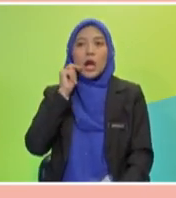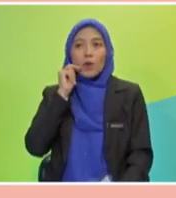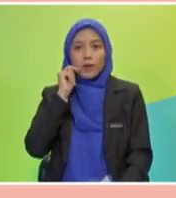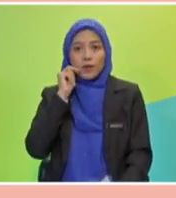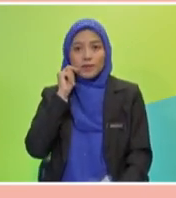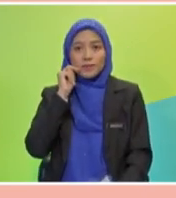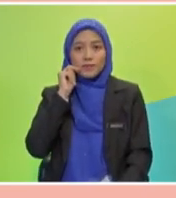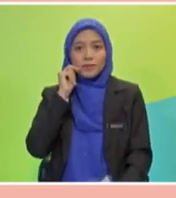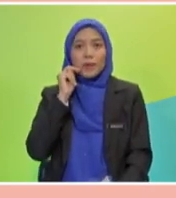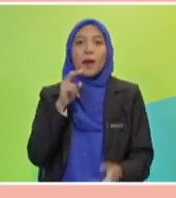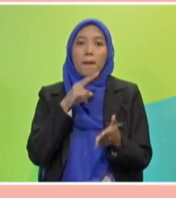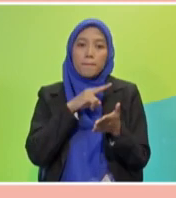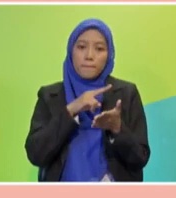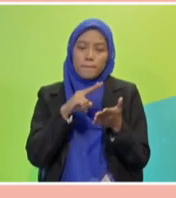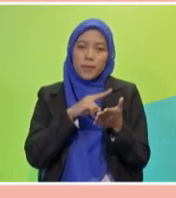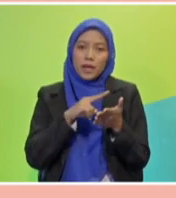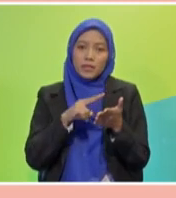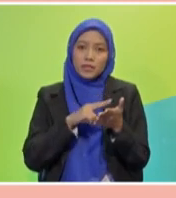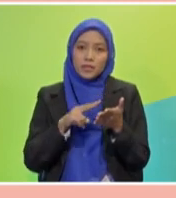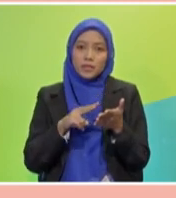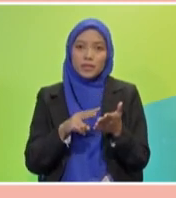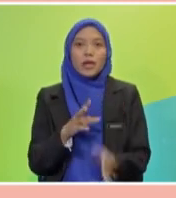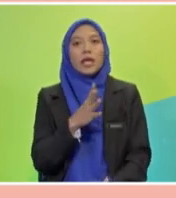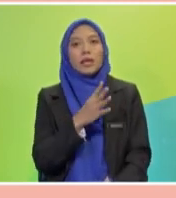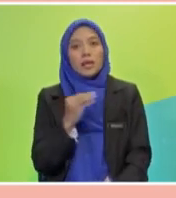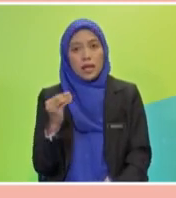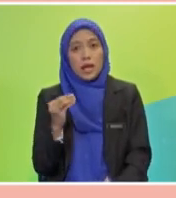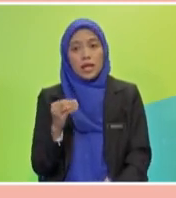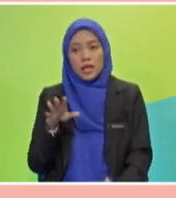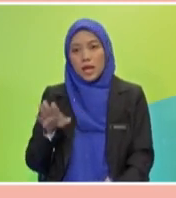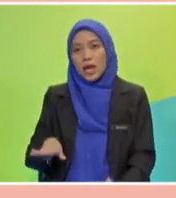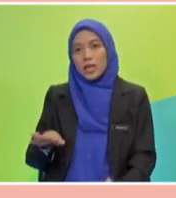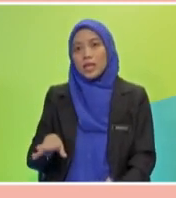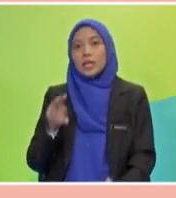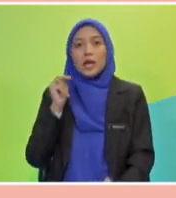Baiklah, cikgu akan bacakan dialog Cassandra. Kemudian, adik Naura